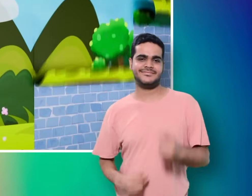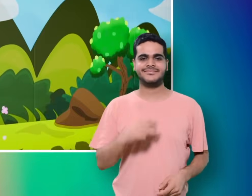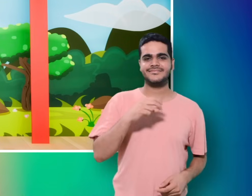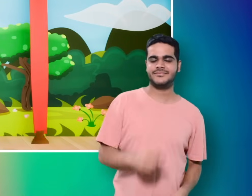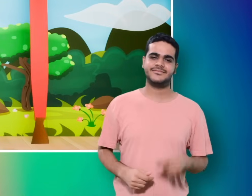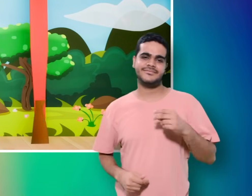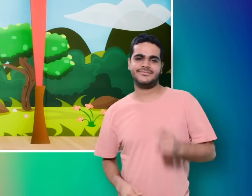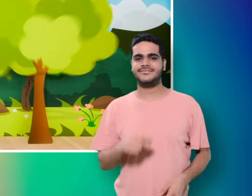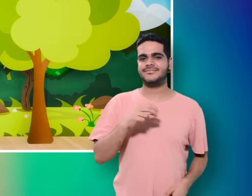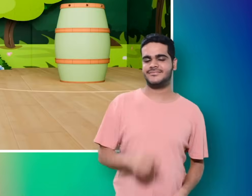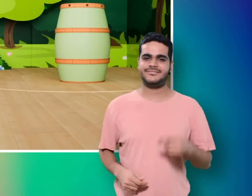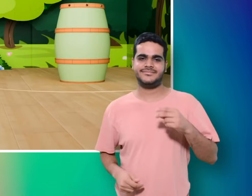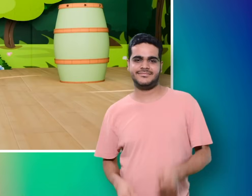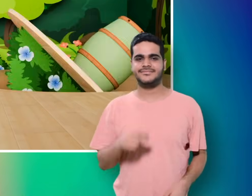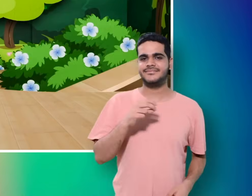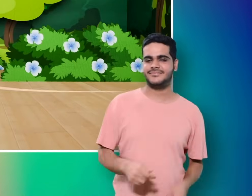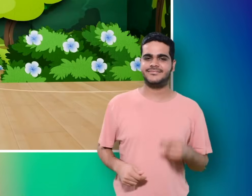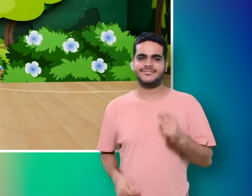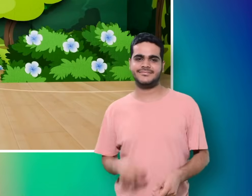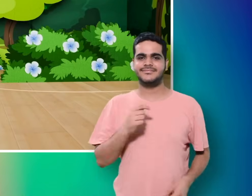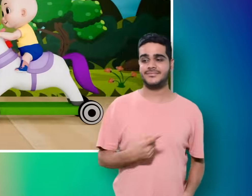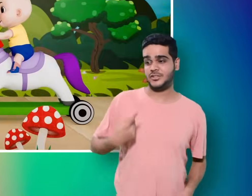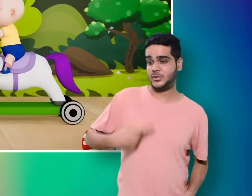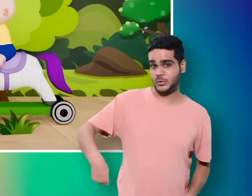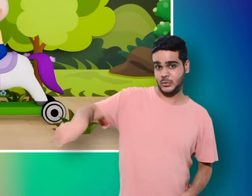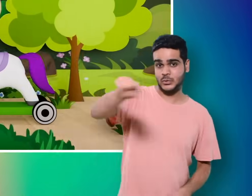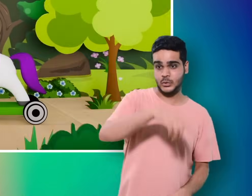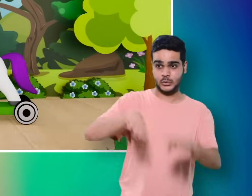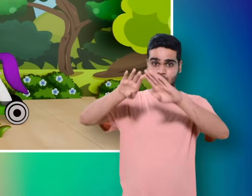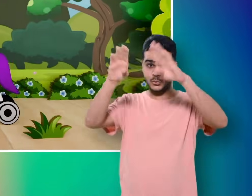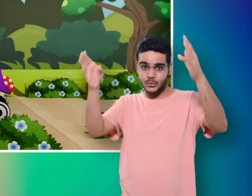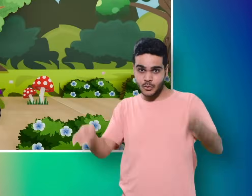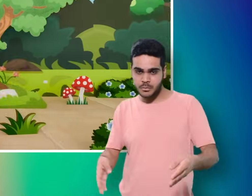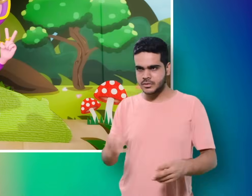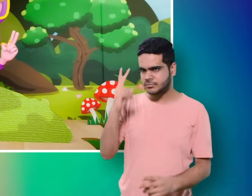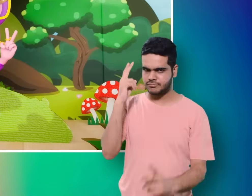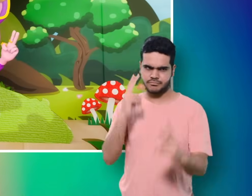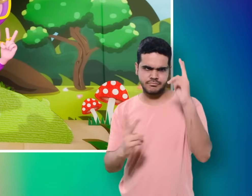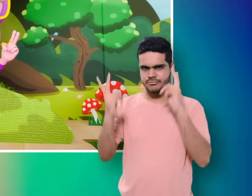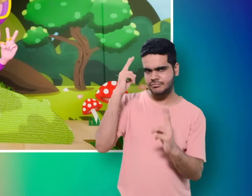घोड़ा पहुंचा चौक